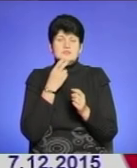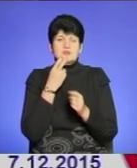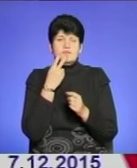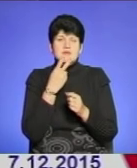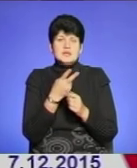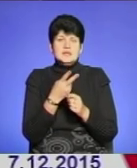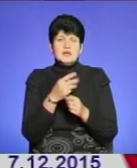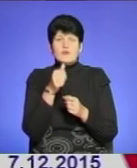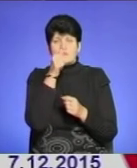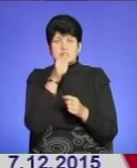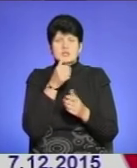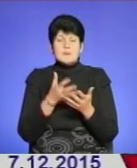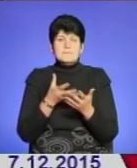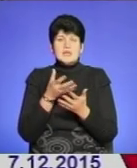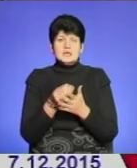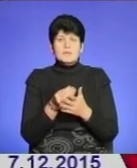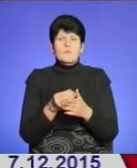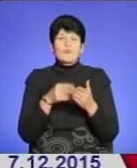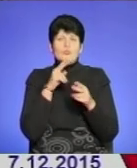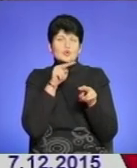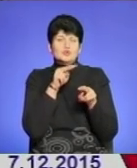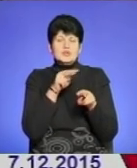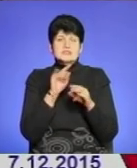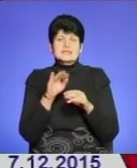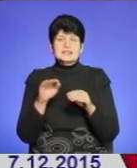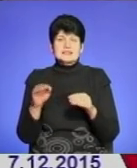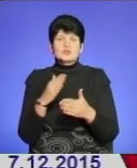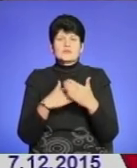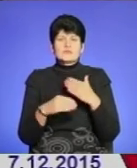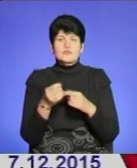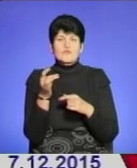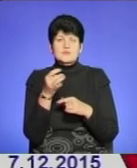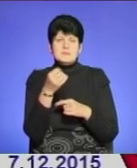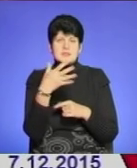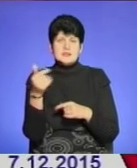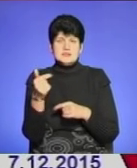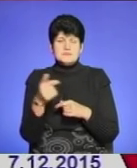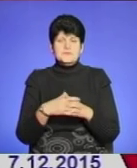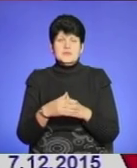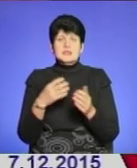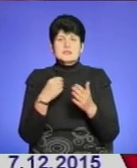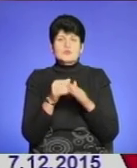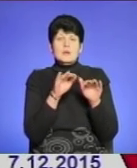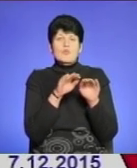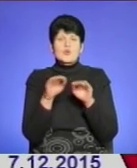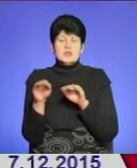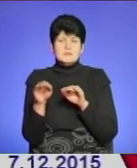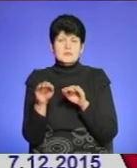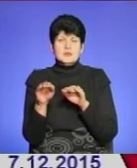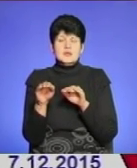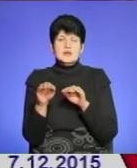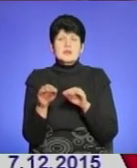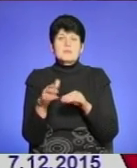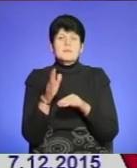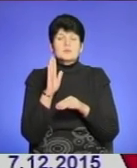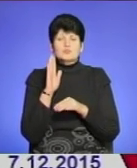них місячна плата по догляду за дитиною-інвалідом у розмірі 15 гривень. На своєму рівні, як очільник міської громади,